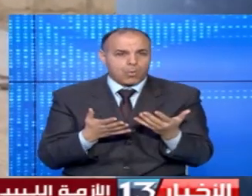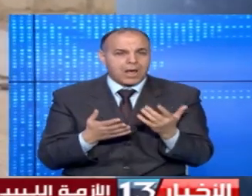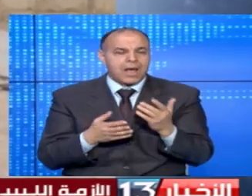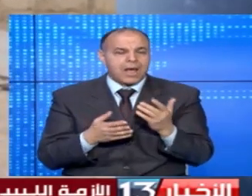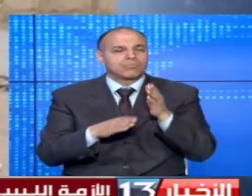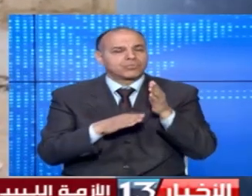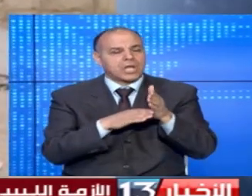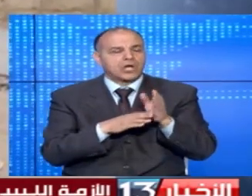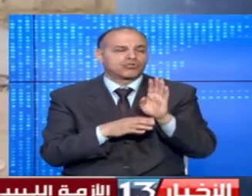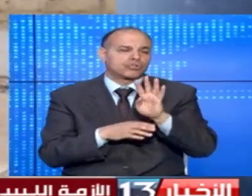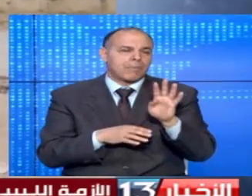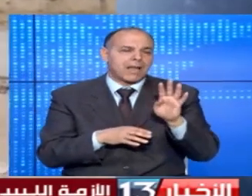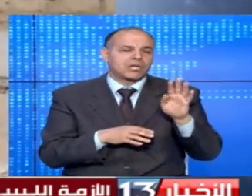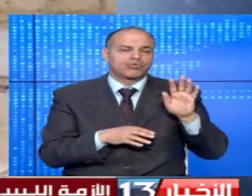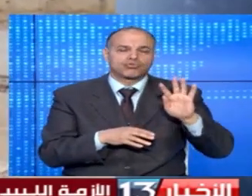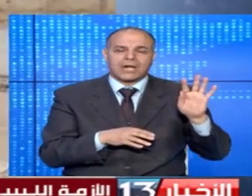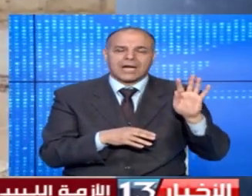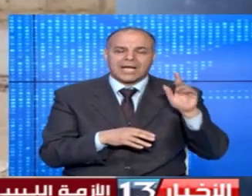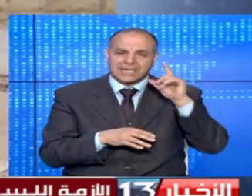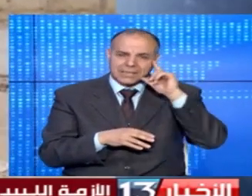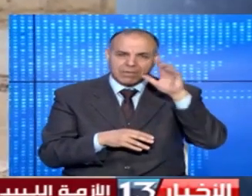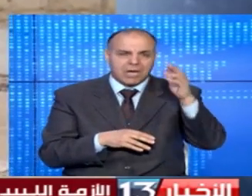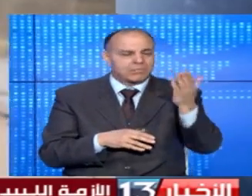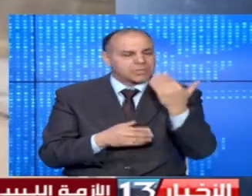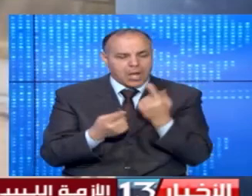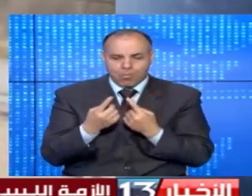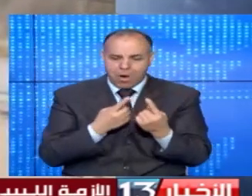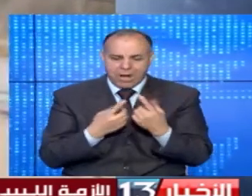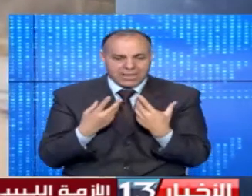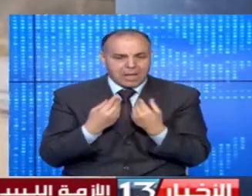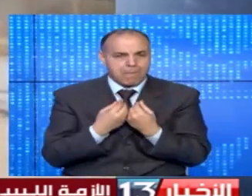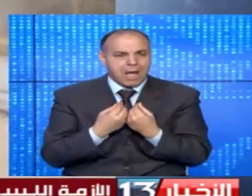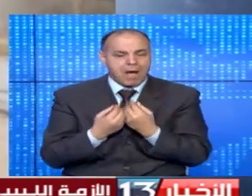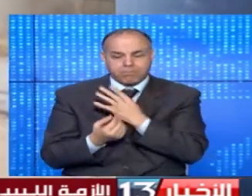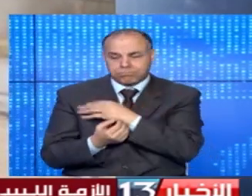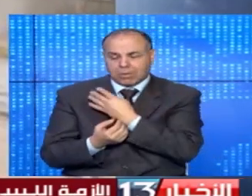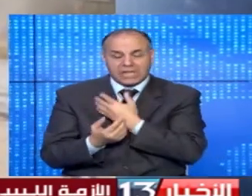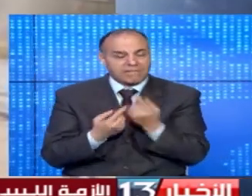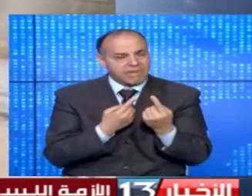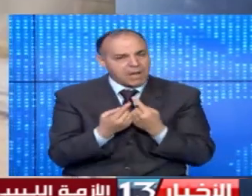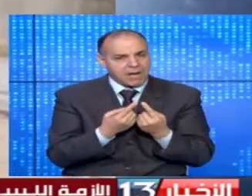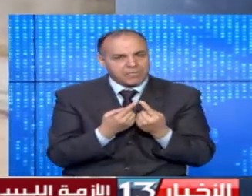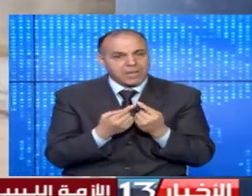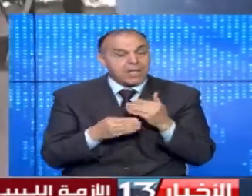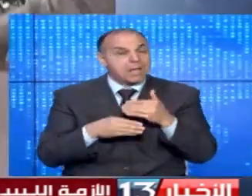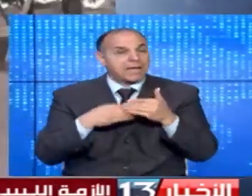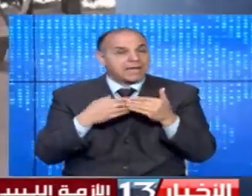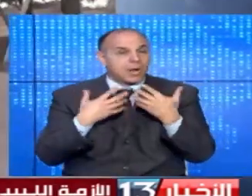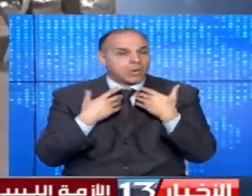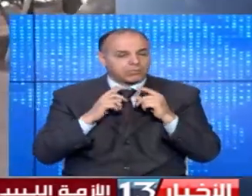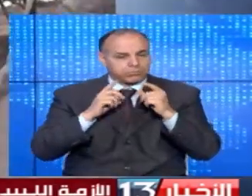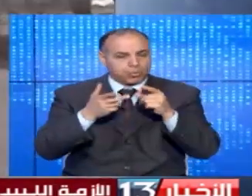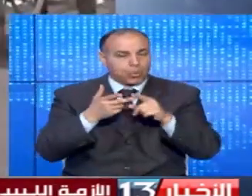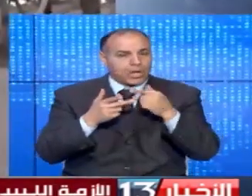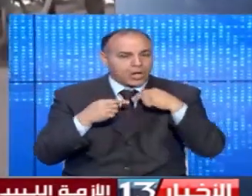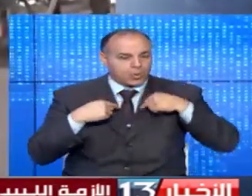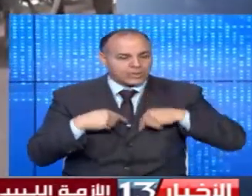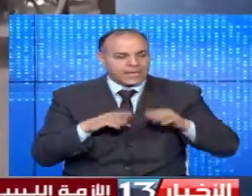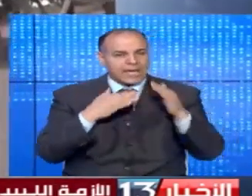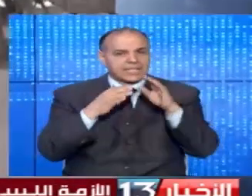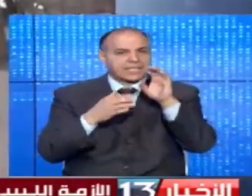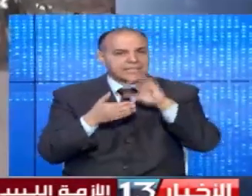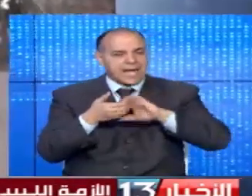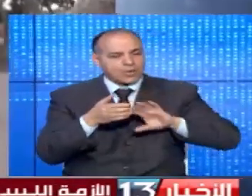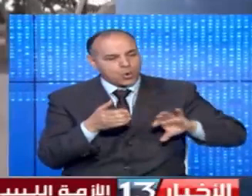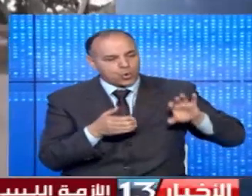شرق ليبيا من اجل اجراء مباحثات مع المشير خليفه حفتر بناء على تكليف من وزراء خارجيه